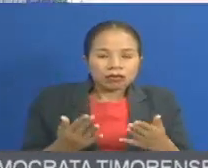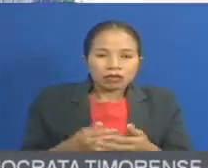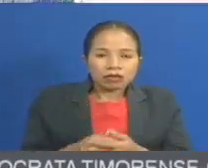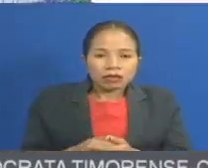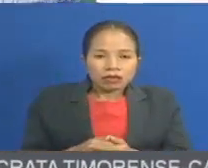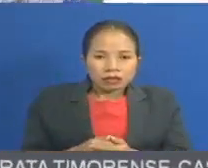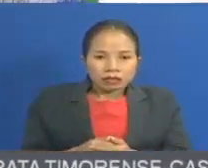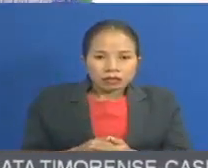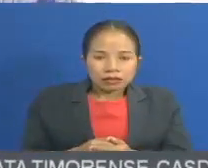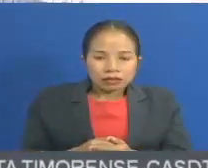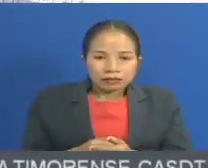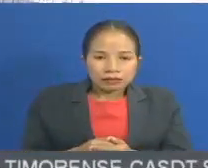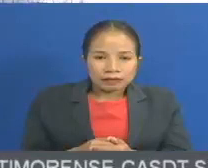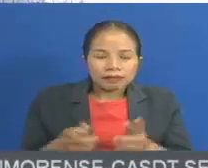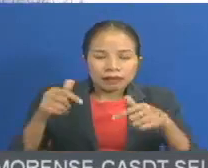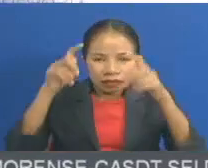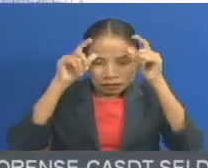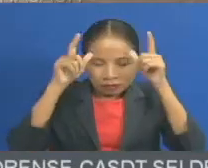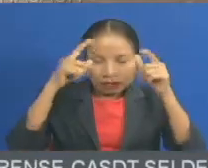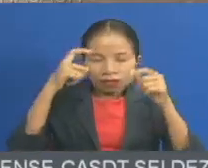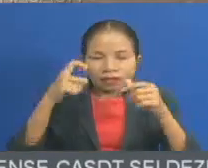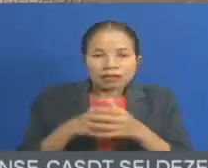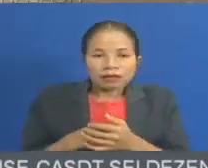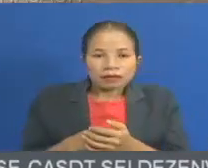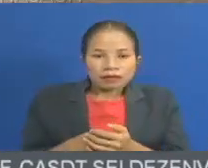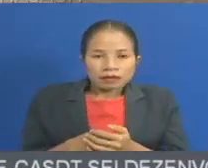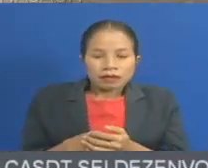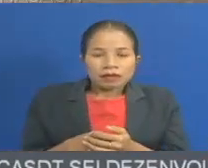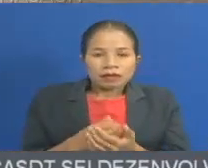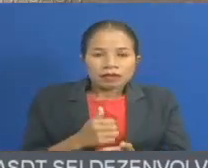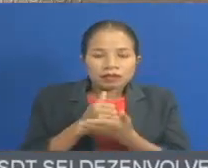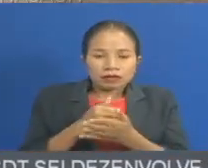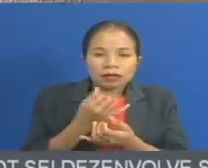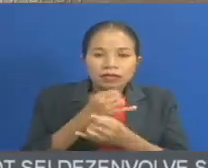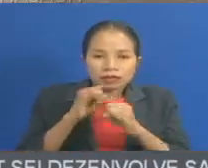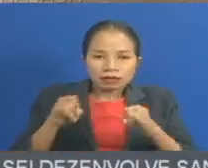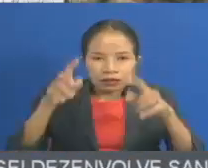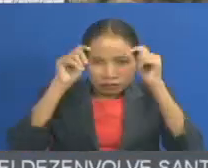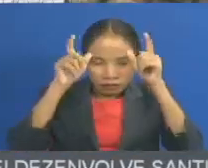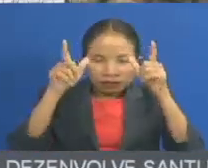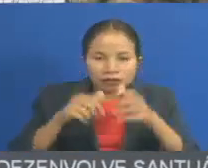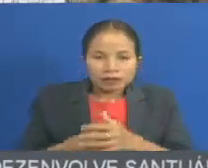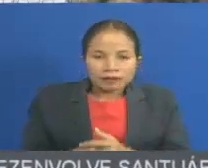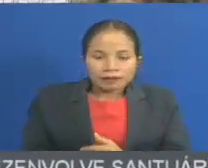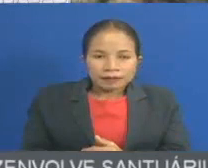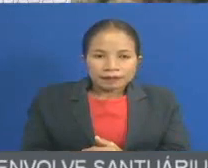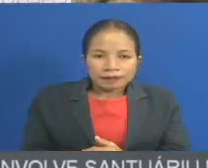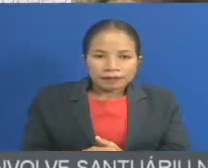Dom Martino Lopes, mai Timor-Leste, tamba Dom Martino Lopes mos contribui baia independencia Timor-Leste.